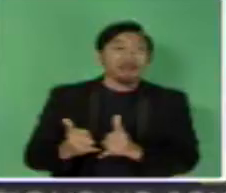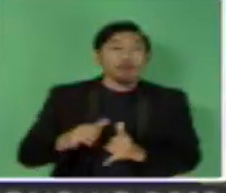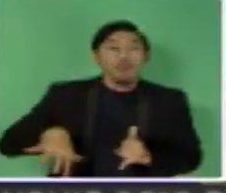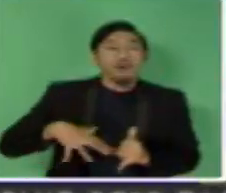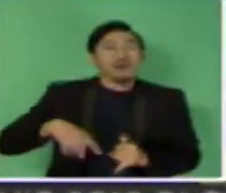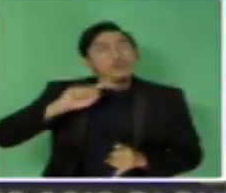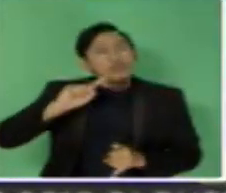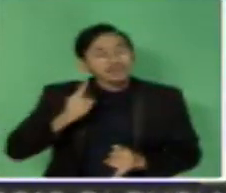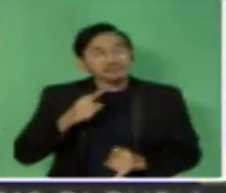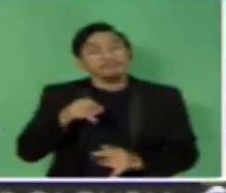Ada satu pengalaman-pengalaman yang memang diketahui memberikan rasa nyaman. Yang jelas ketika